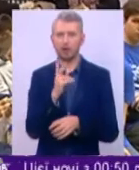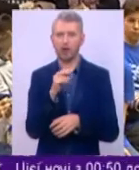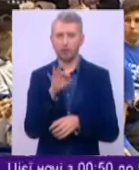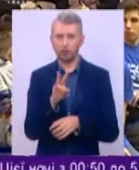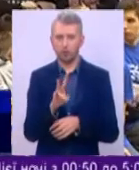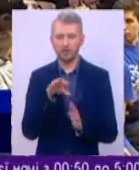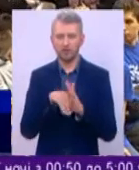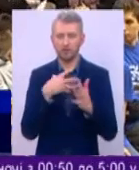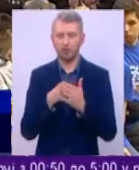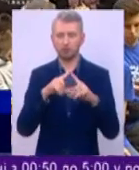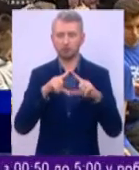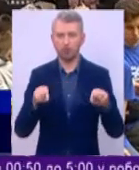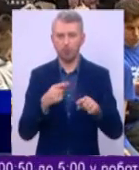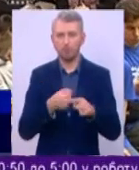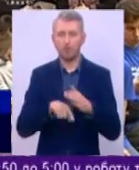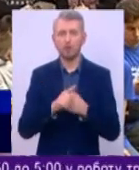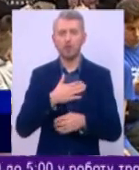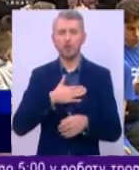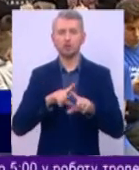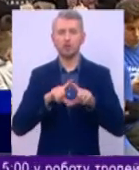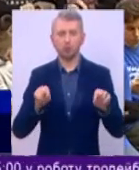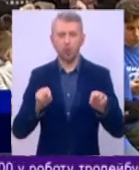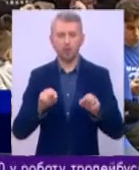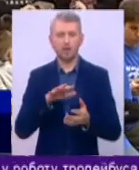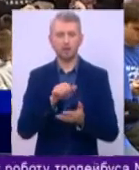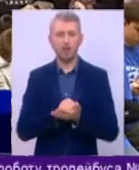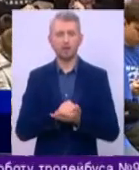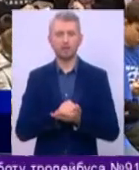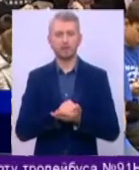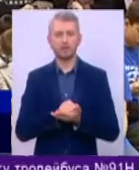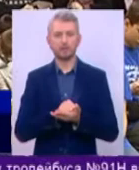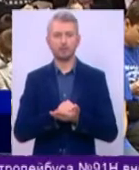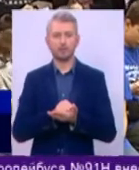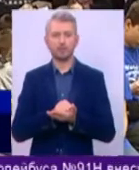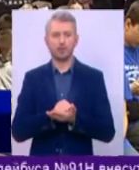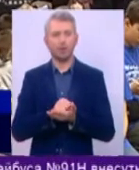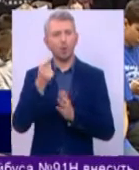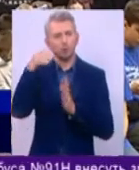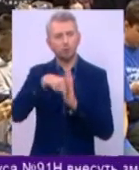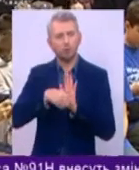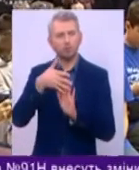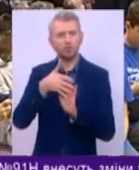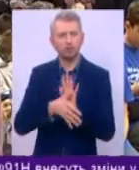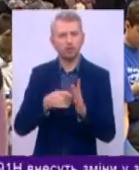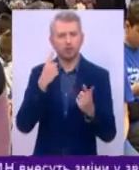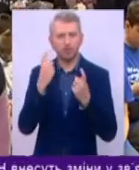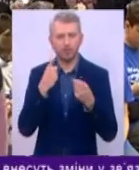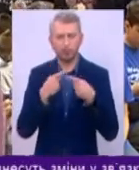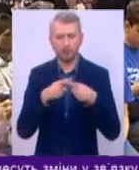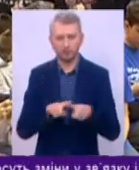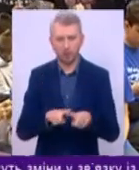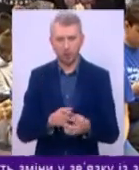в своей школе, потому что наша школа занимается углубленным изучением информационных